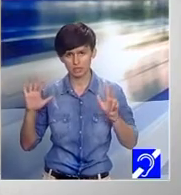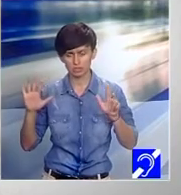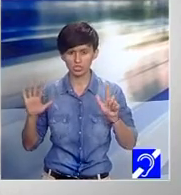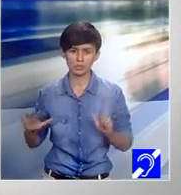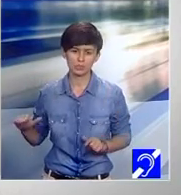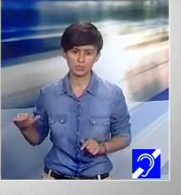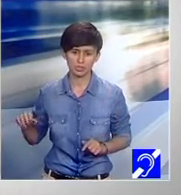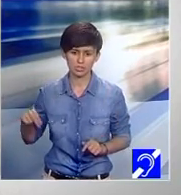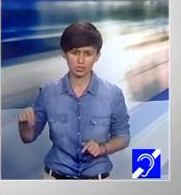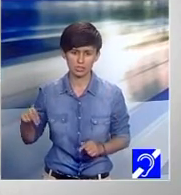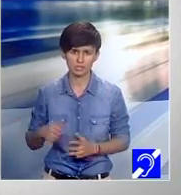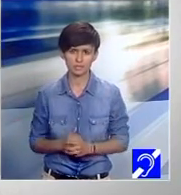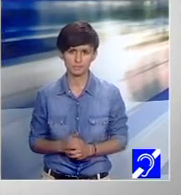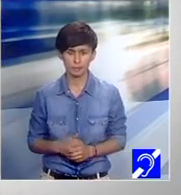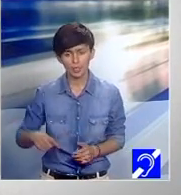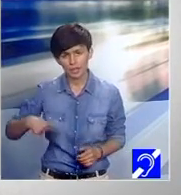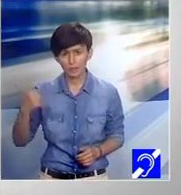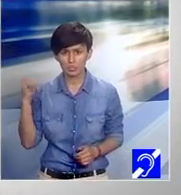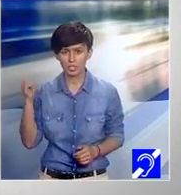efectuează, din câte știu eu, la 6 județe,